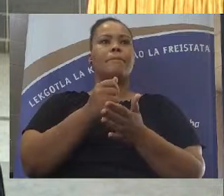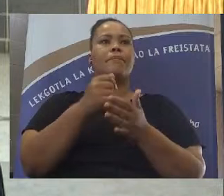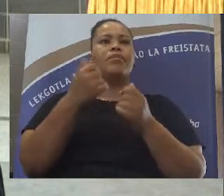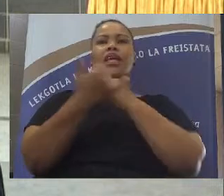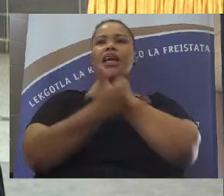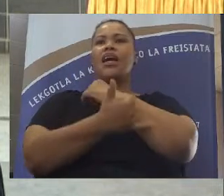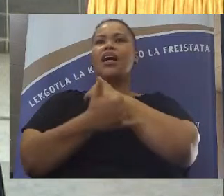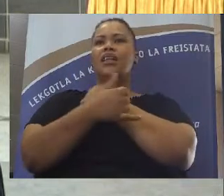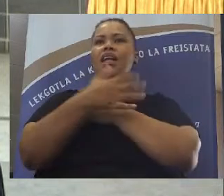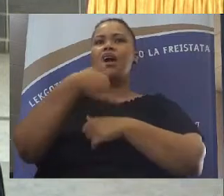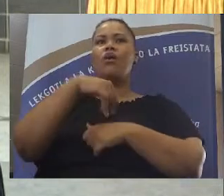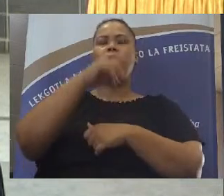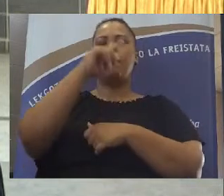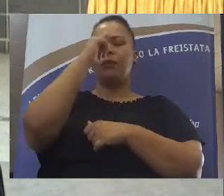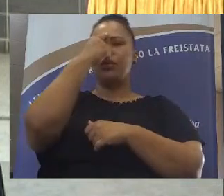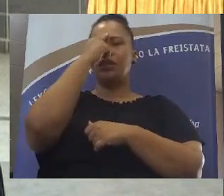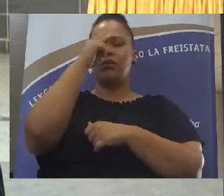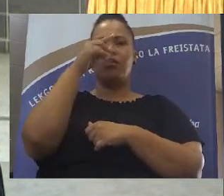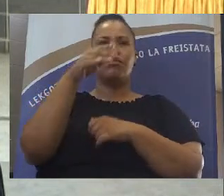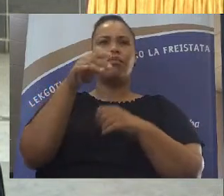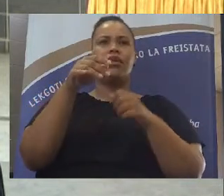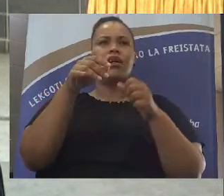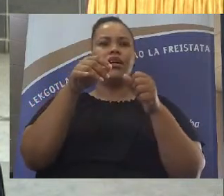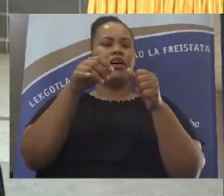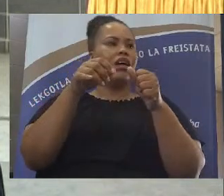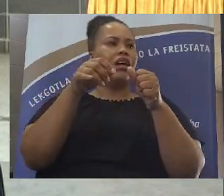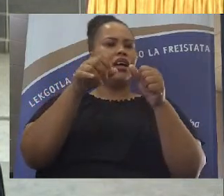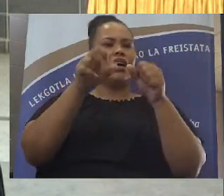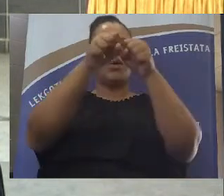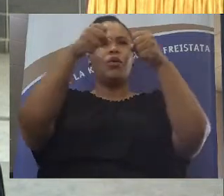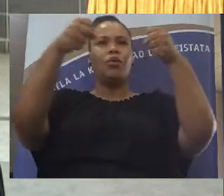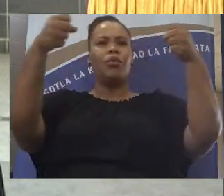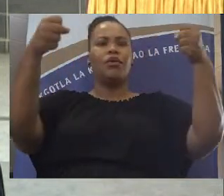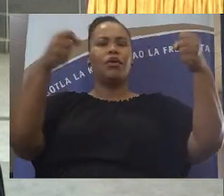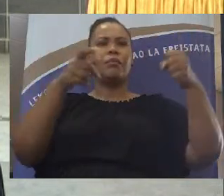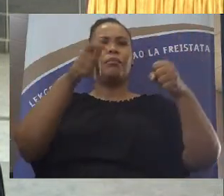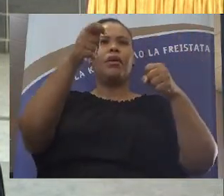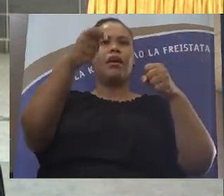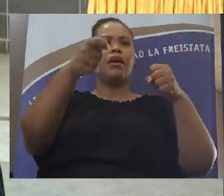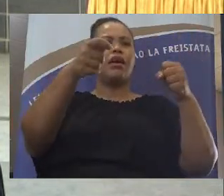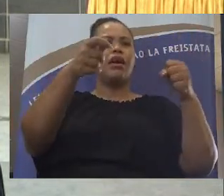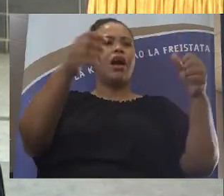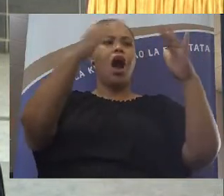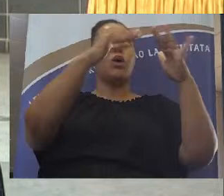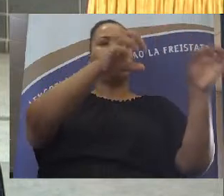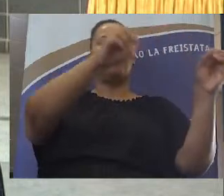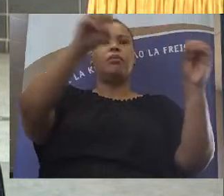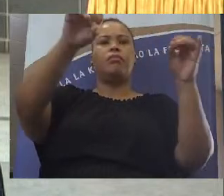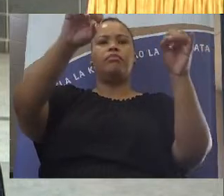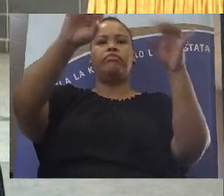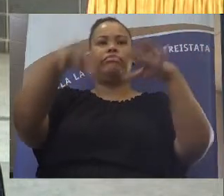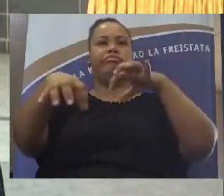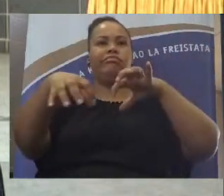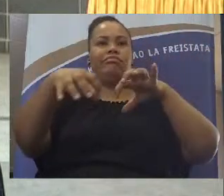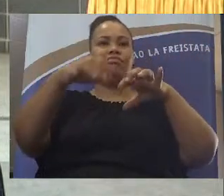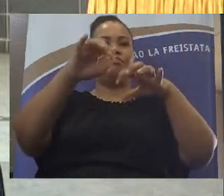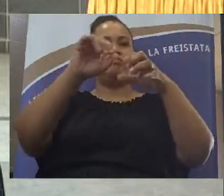land wat kaste maak wat jy nou net voorbetaal het hy om by die huis indra, dan val hy uit mekaar